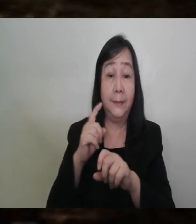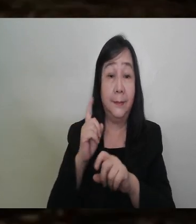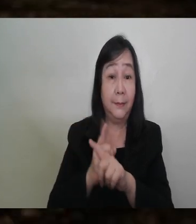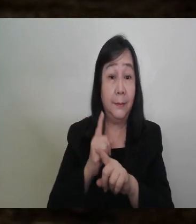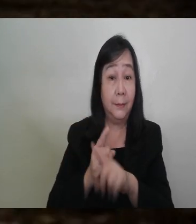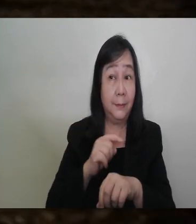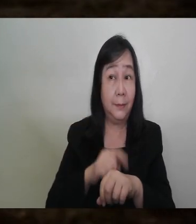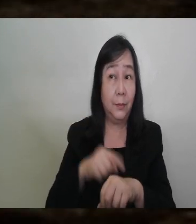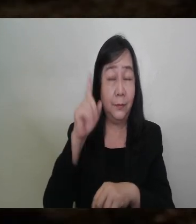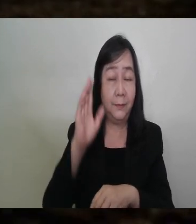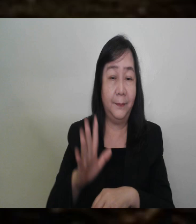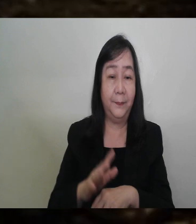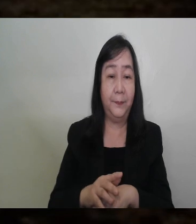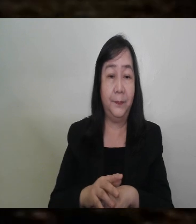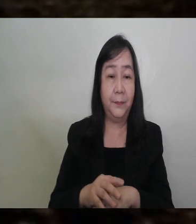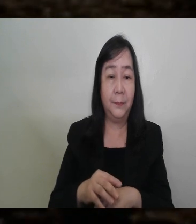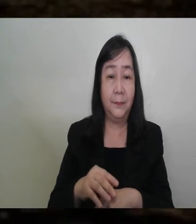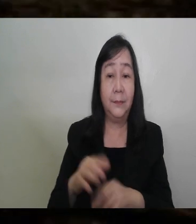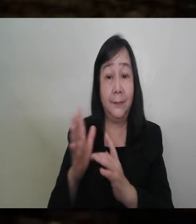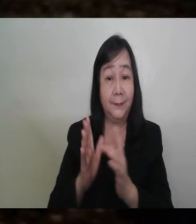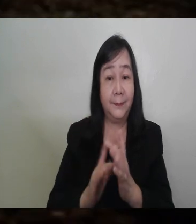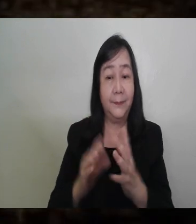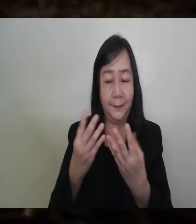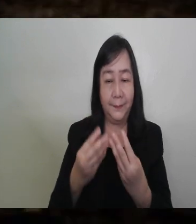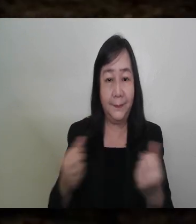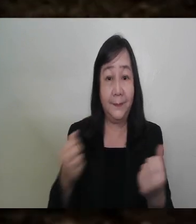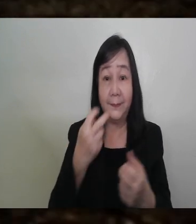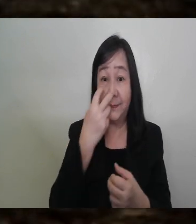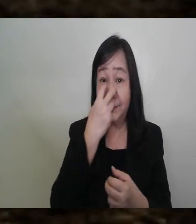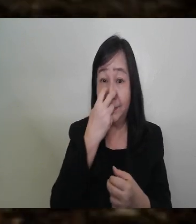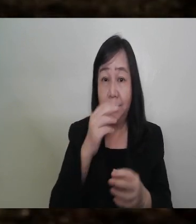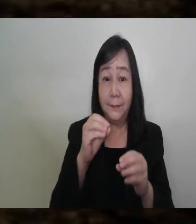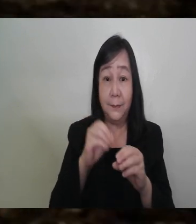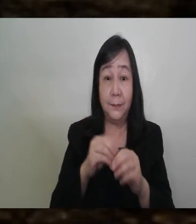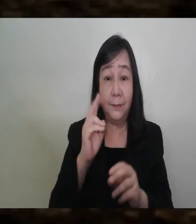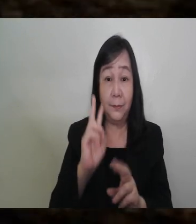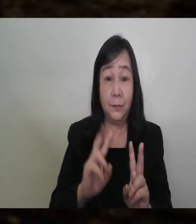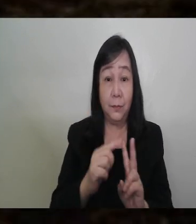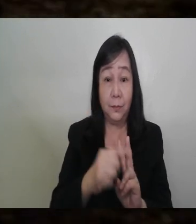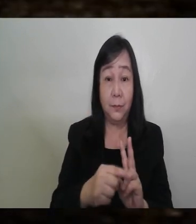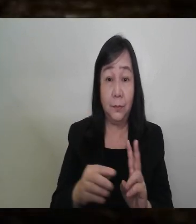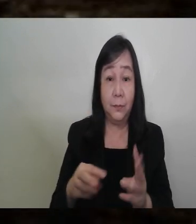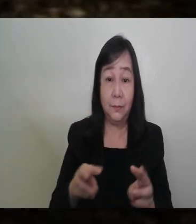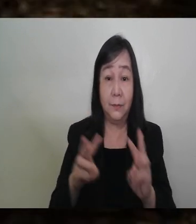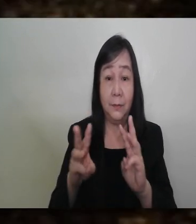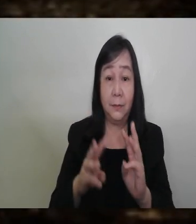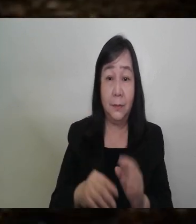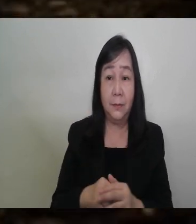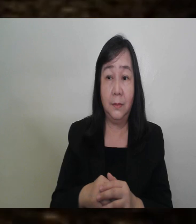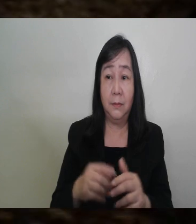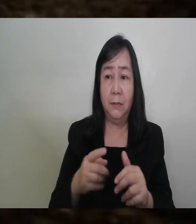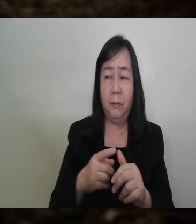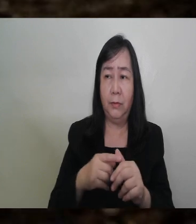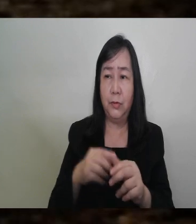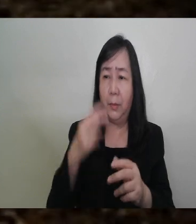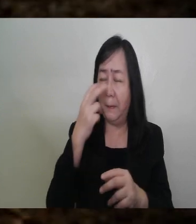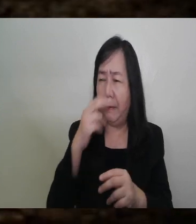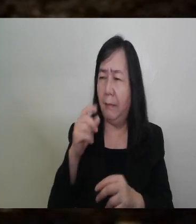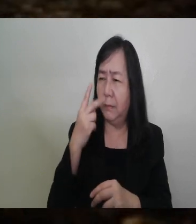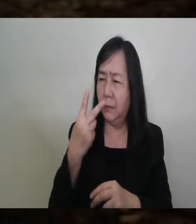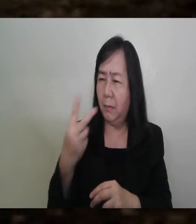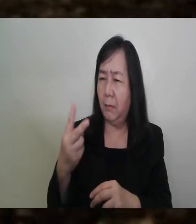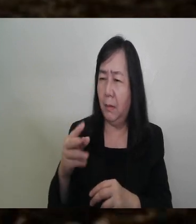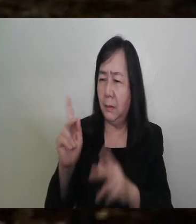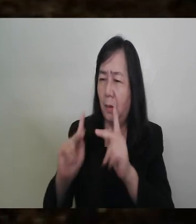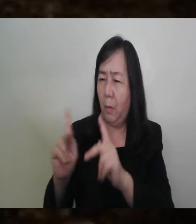sa tamang oras ng Diyos. Pinagaling ni Jesus ang isang bulag sa dalawang hakbang. Sa una, nakita niya ang mga tao na parang